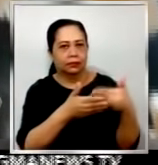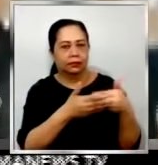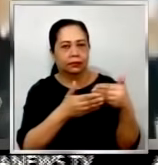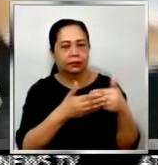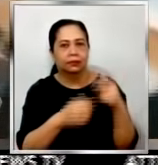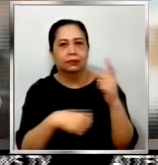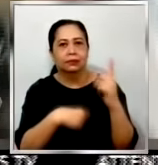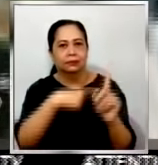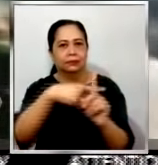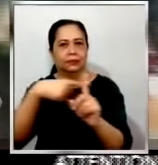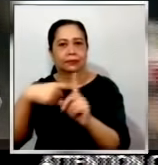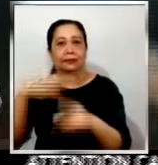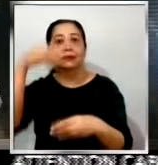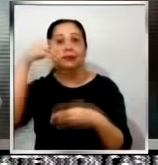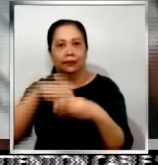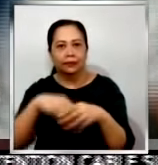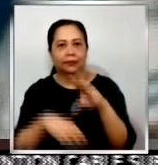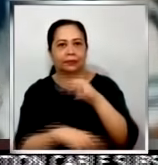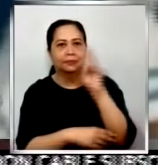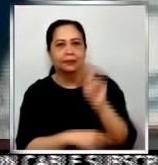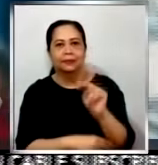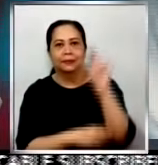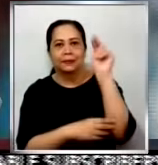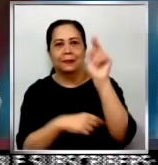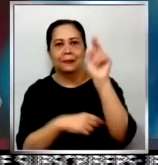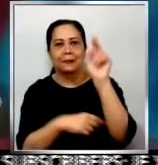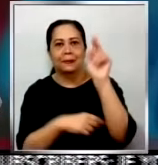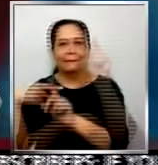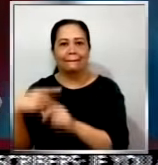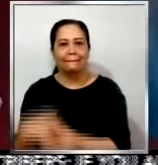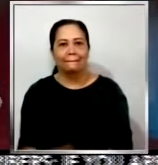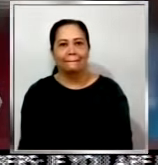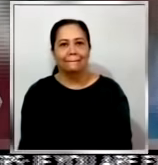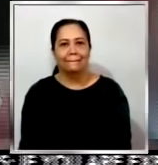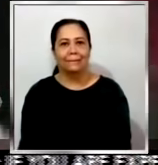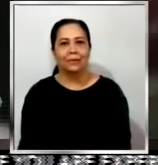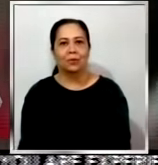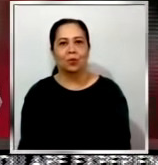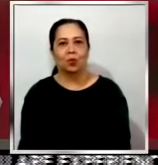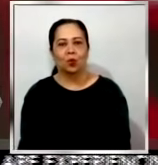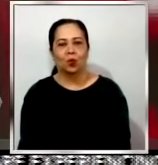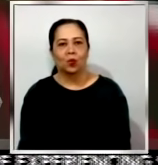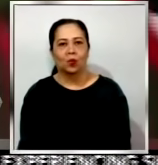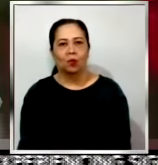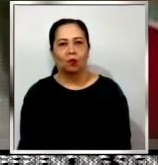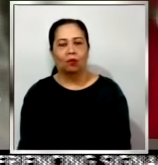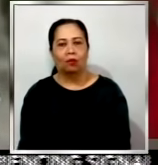ng Manila North Cemetery. Hoy, hoy! Upo lang!